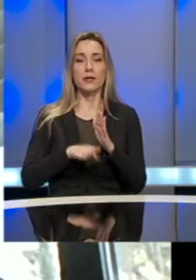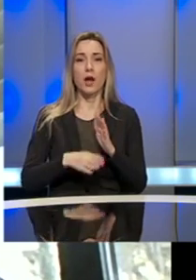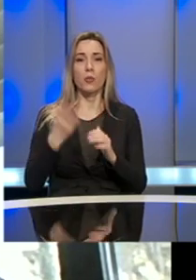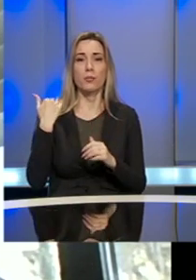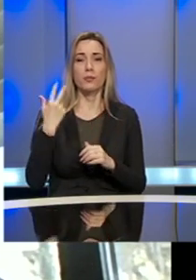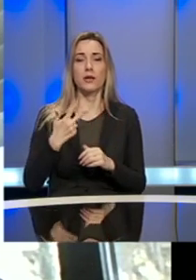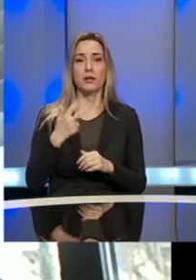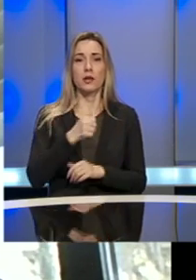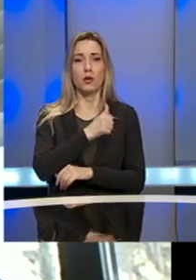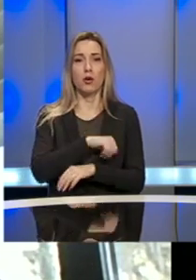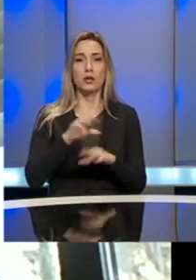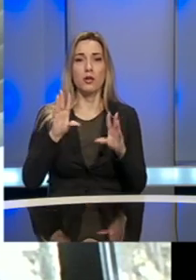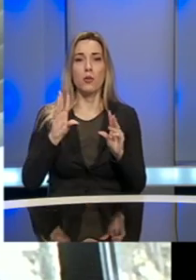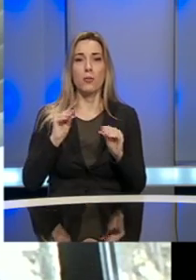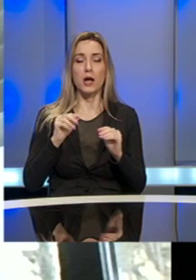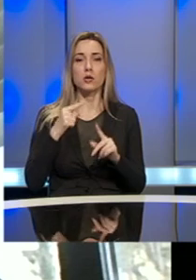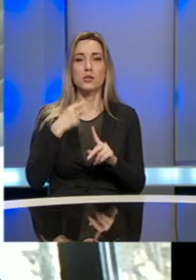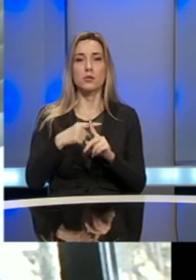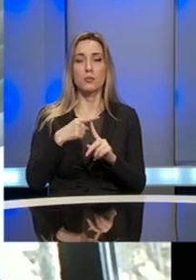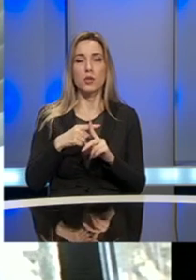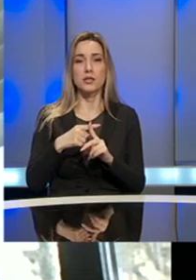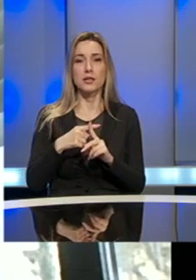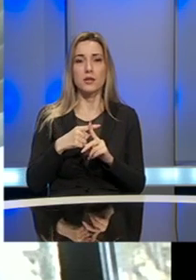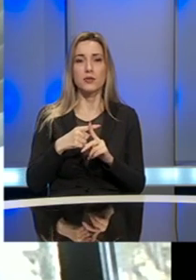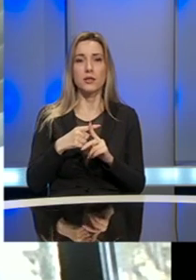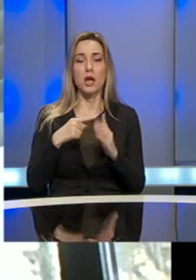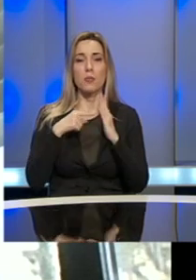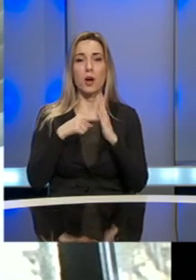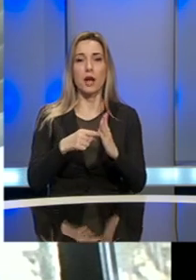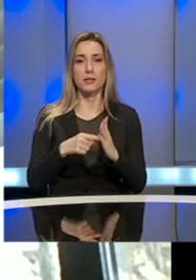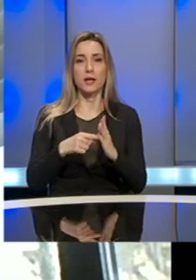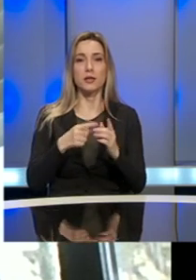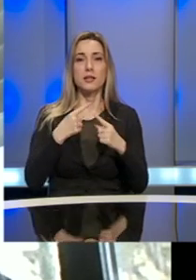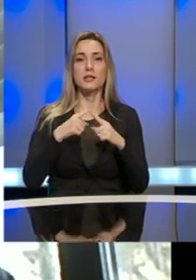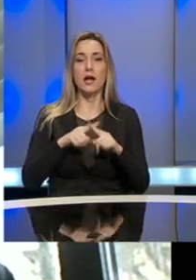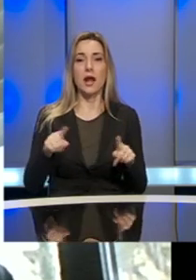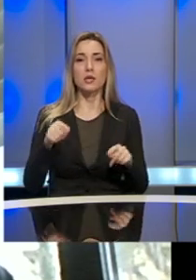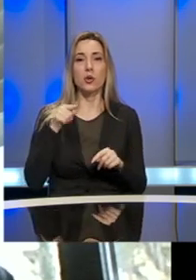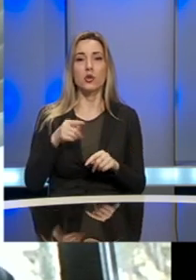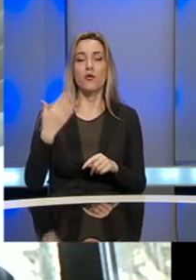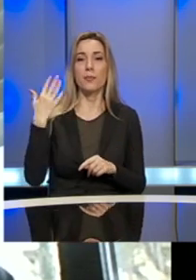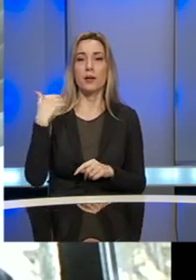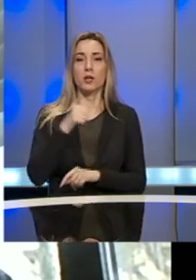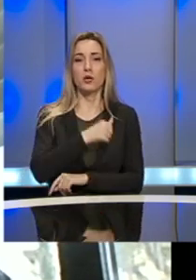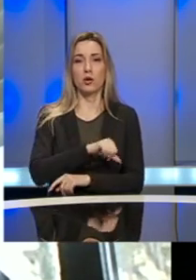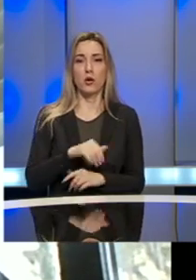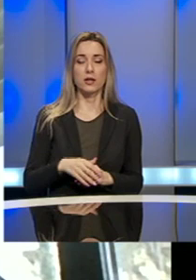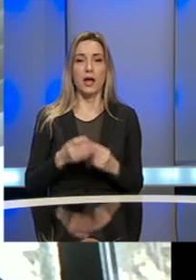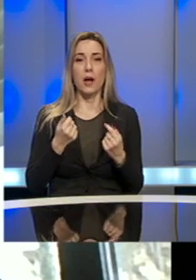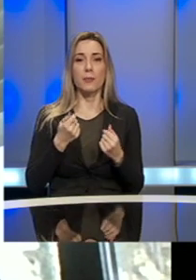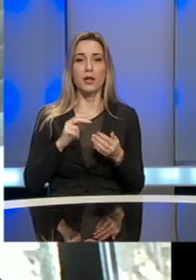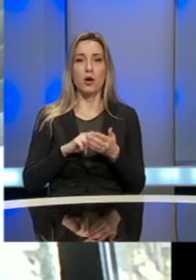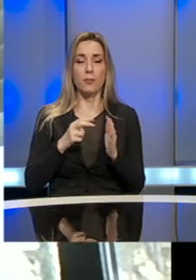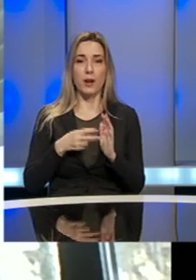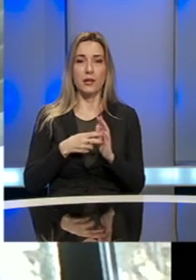tri godine i u martu su pozitivni, da kažem, pozitivni pokazatelji za razliku od ovih prethodnih godina. Broj kompanija koje